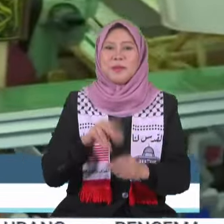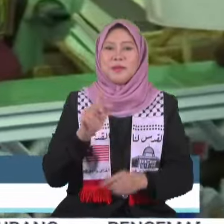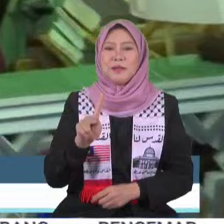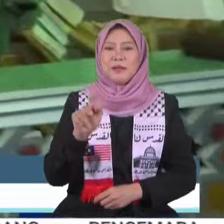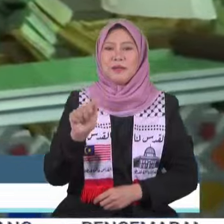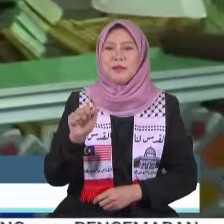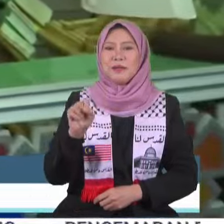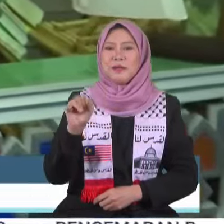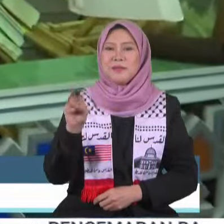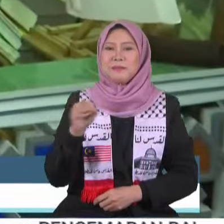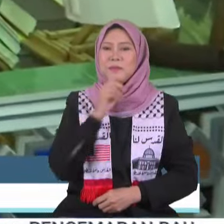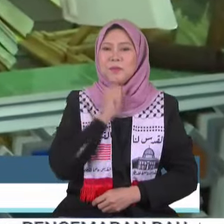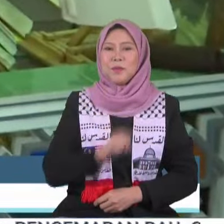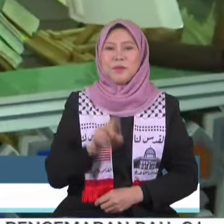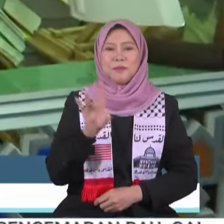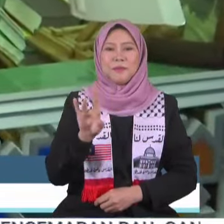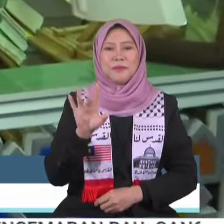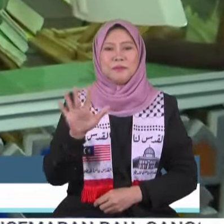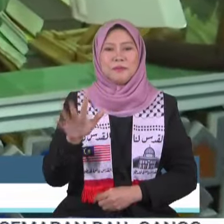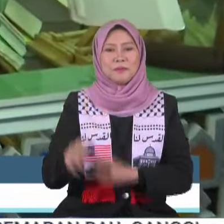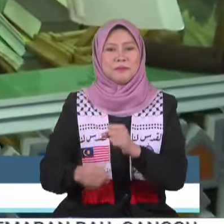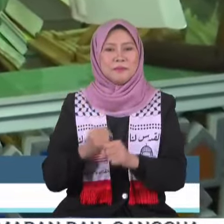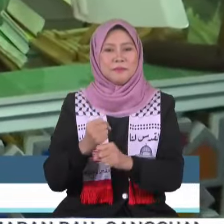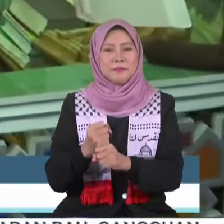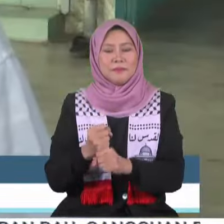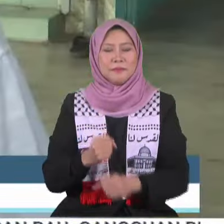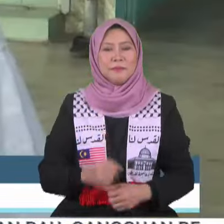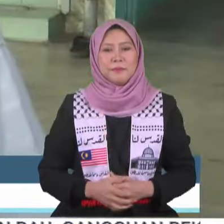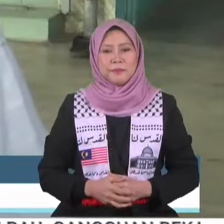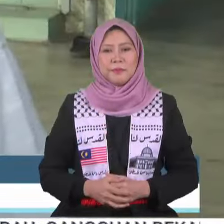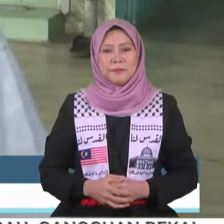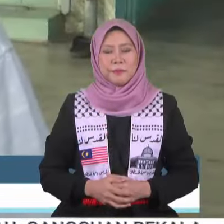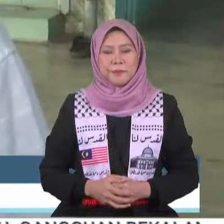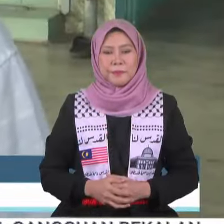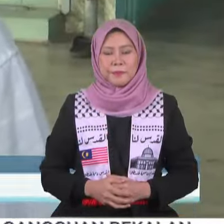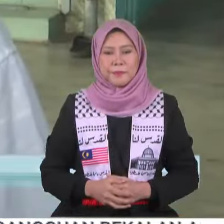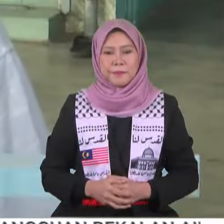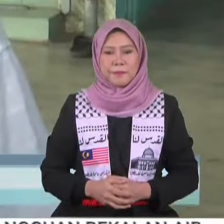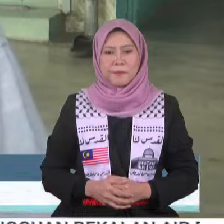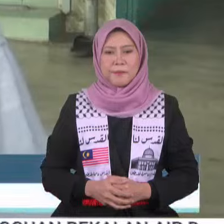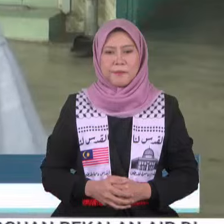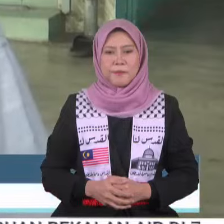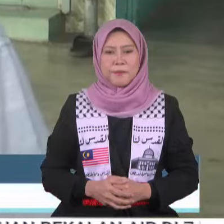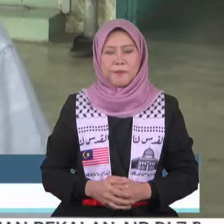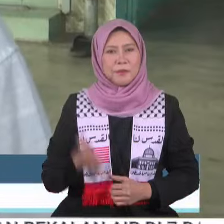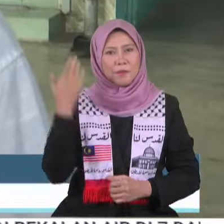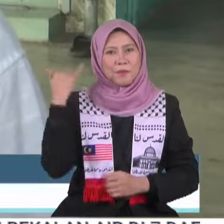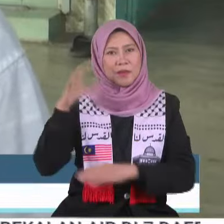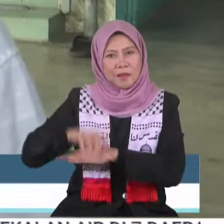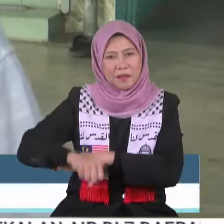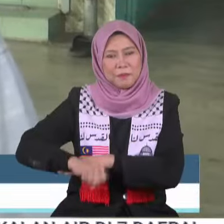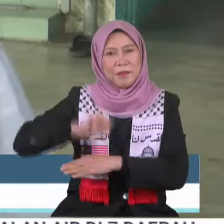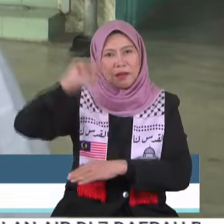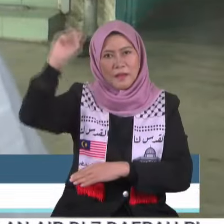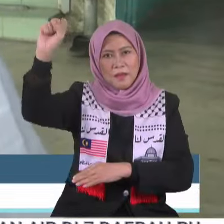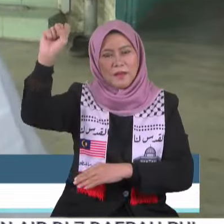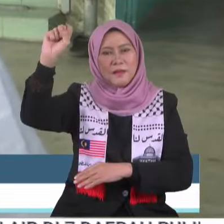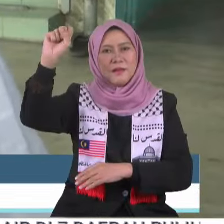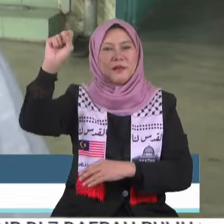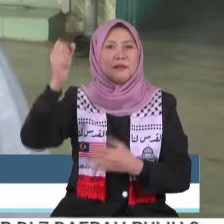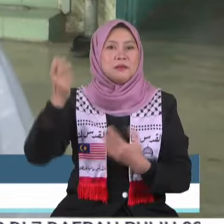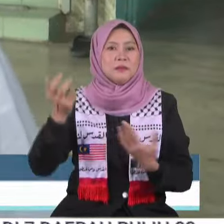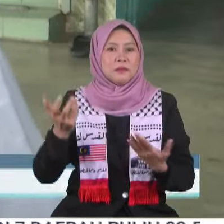Sayur, 85 tahun. Malam tu dengar kata nak merdeka, daripada duduk depan